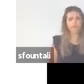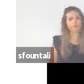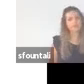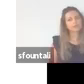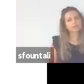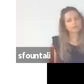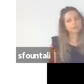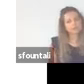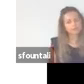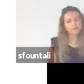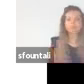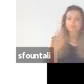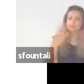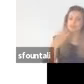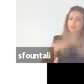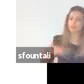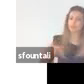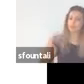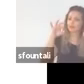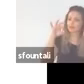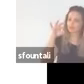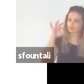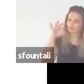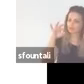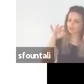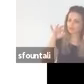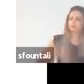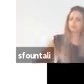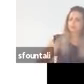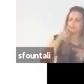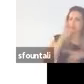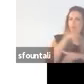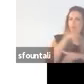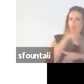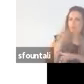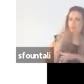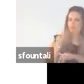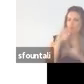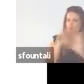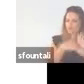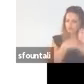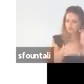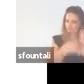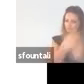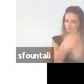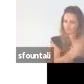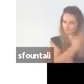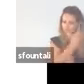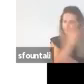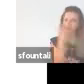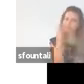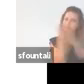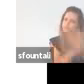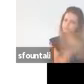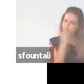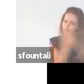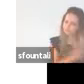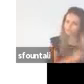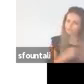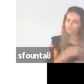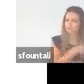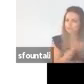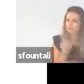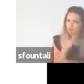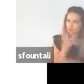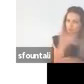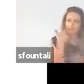Θα ξεκινήσω, θα σας δείξω και κάποια slides που μπορούμε να δούμε αυτή τη στιγμή όλες και όλοι. Και